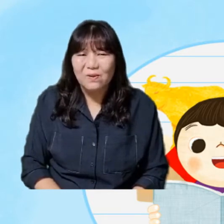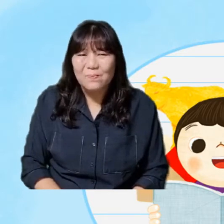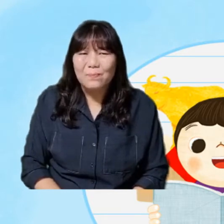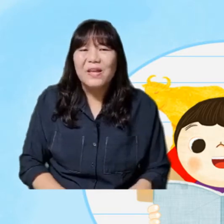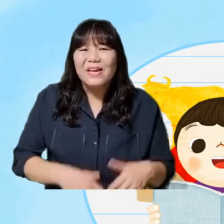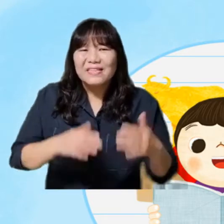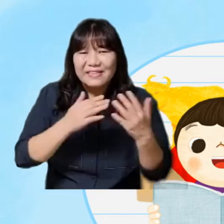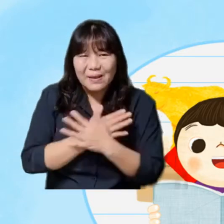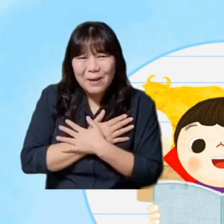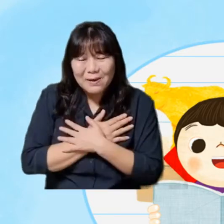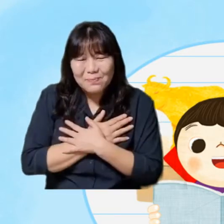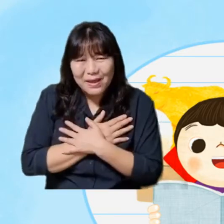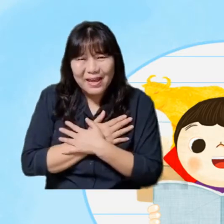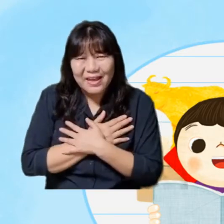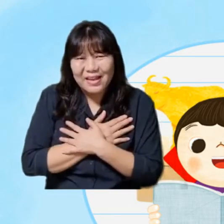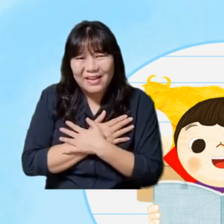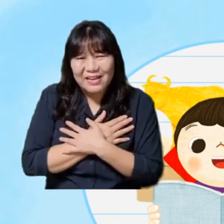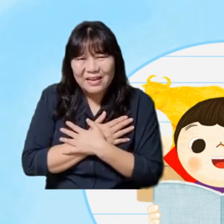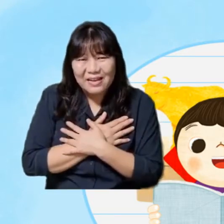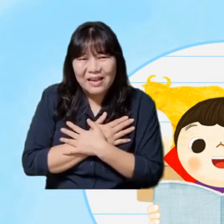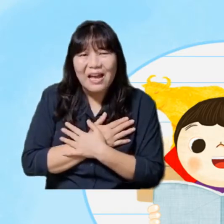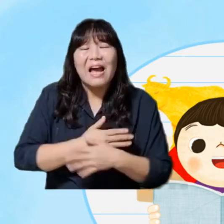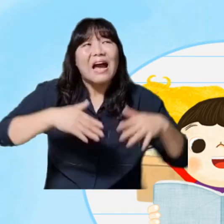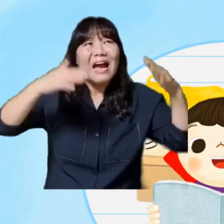외쳐볼까요? 내 마음에